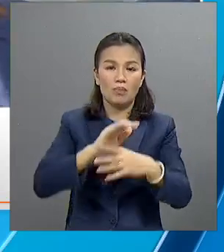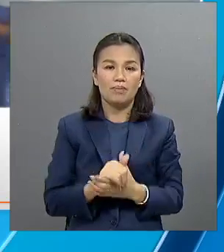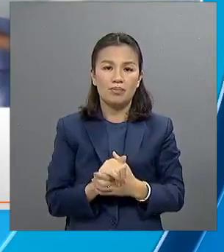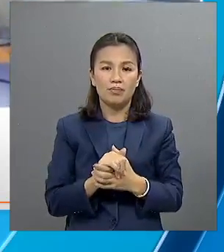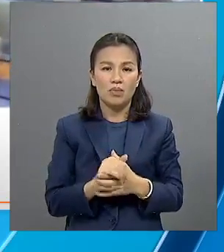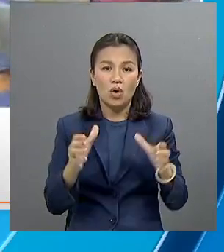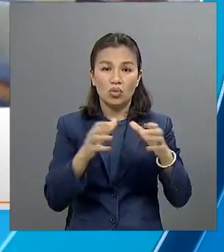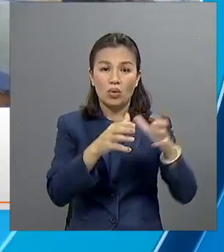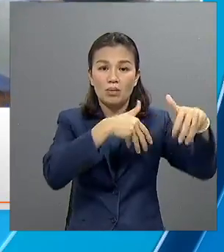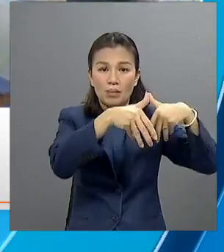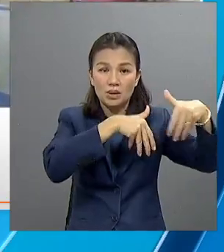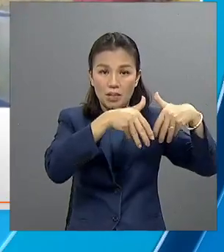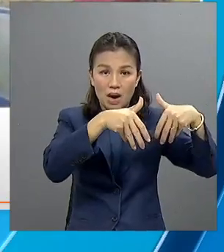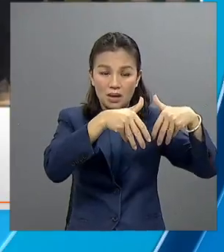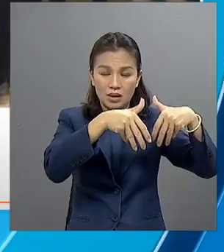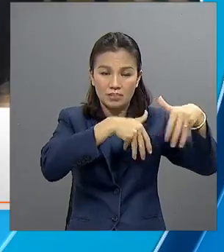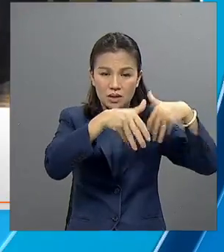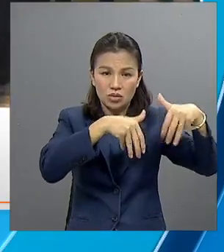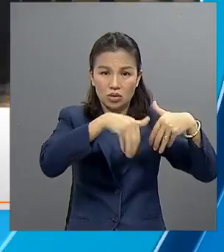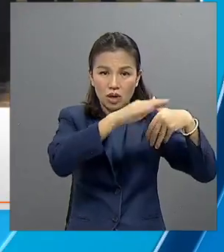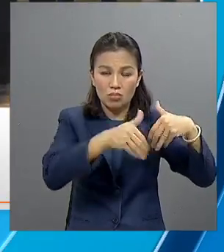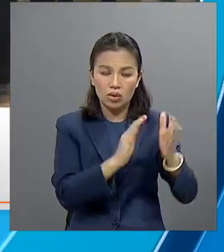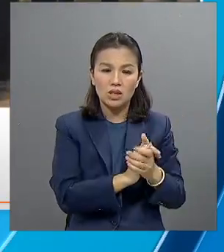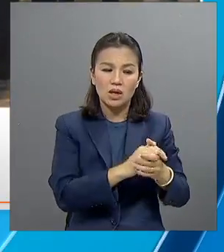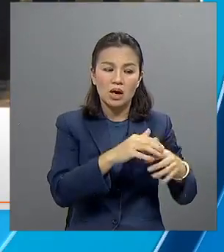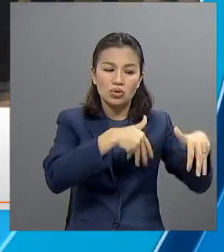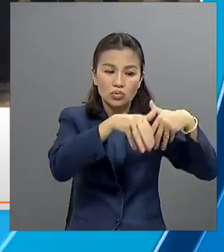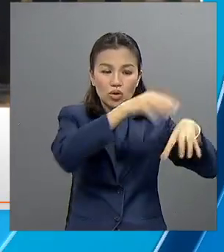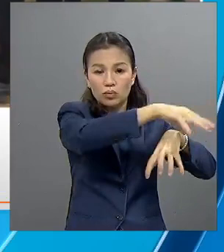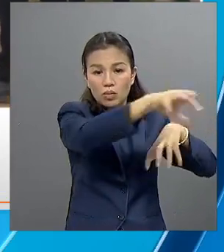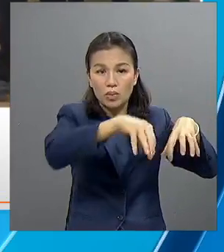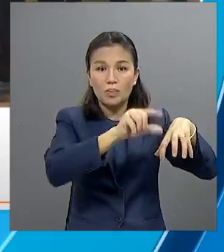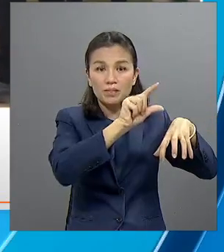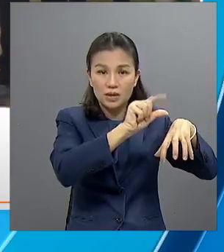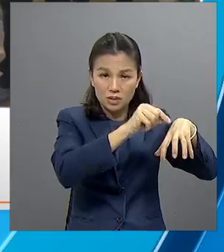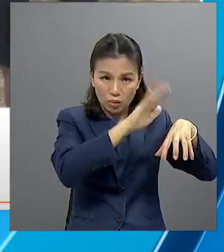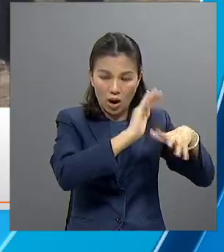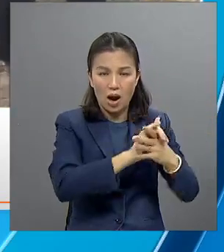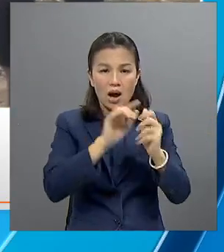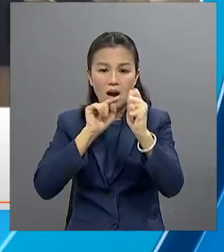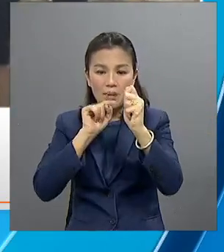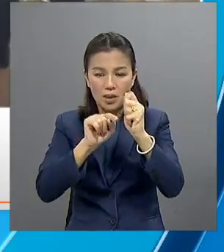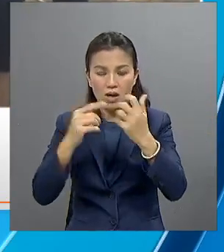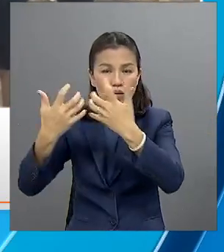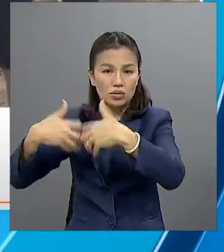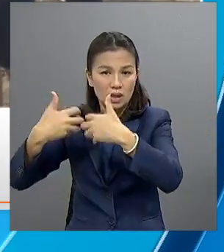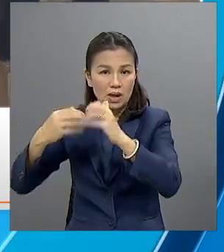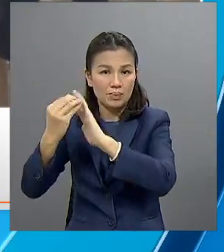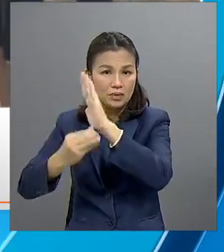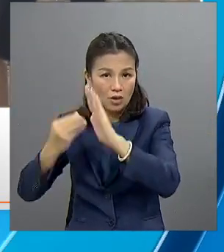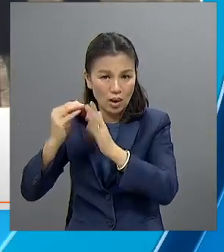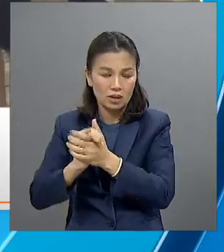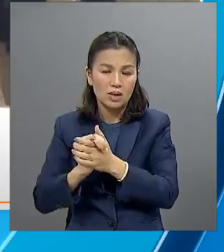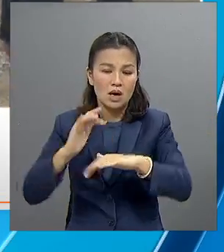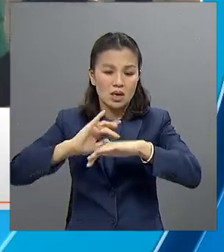าก20 หมู่บ้านนะครับส่วนราชการที่เกี่ยวข้องนะครับมีก็จะมีอำเภอมีอุตสาหกรรมจังหวัดมีทรัพยากรและสิ่งแวดล้อมจังหวัด